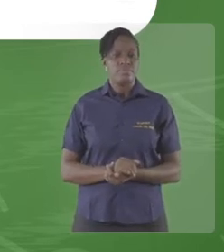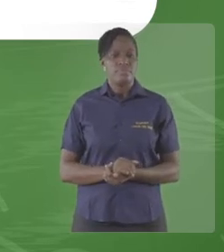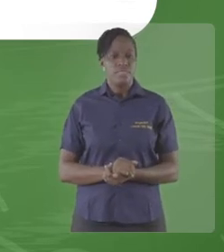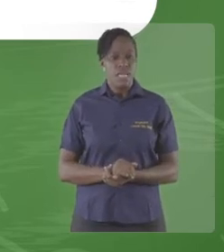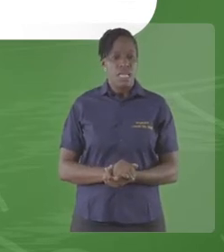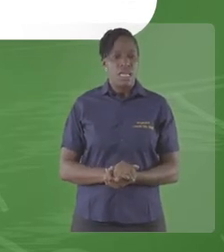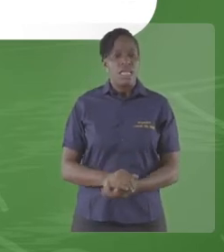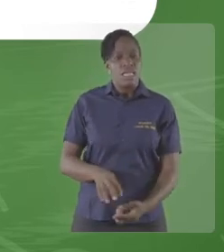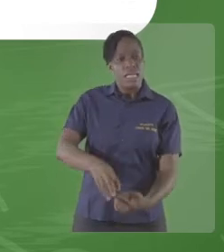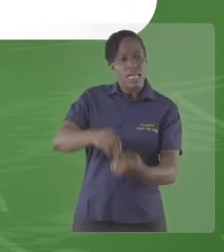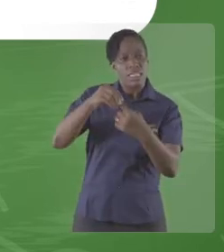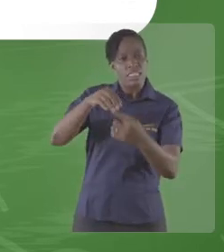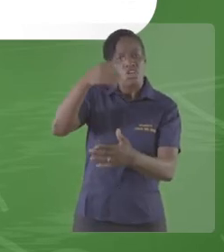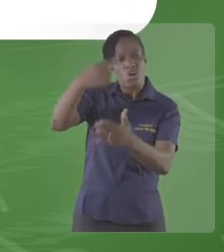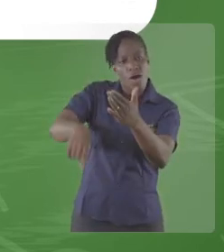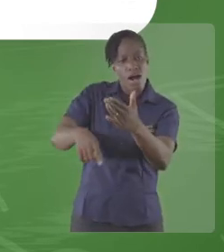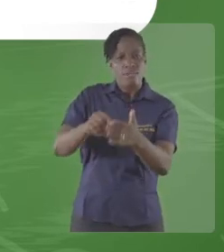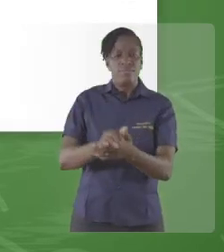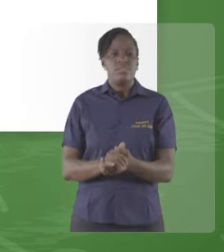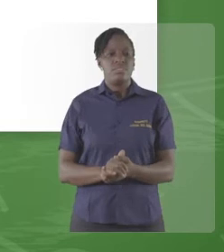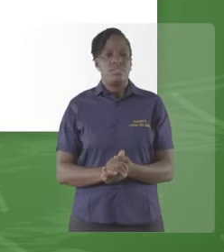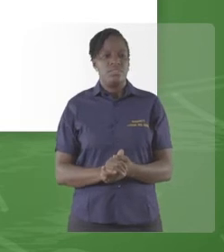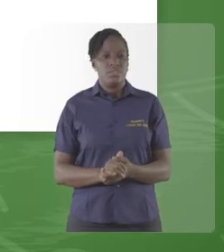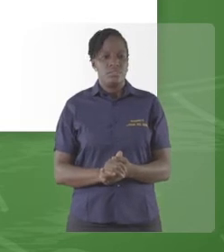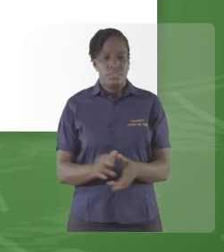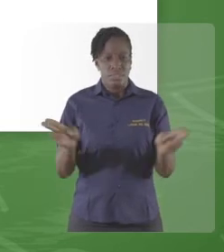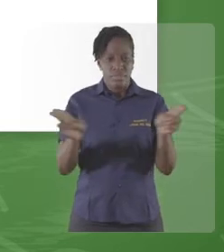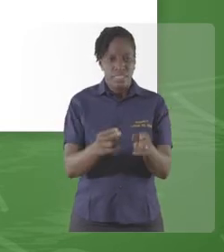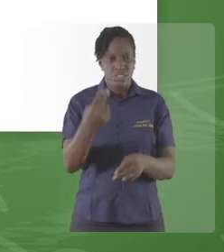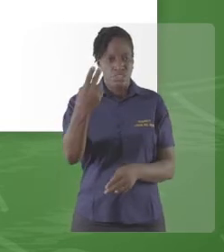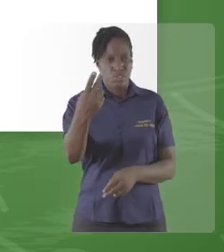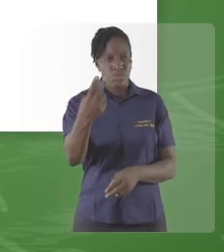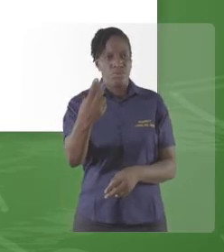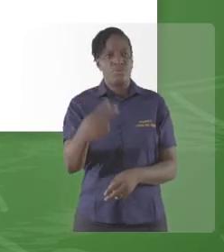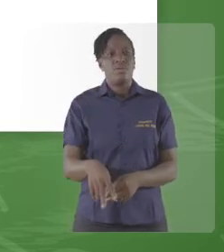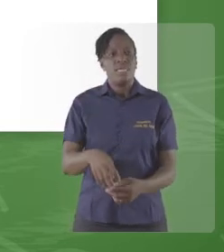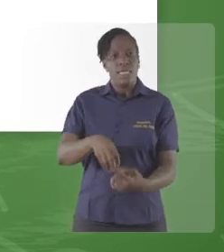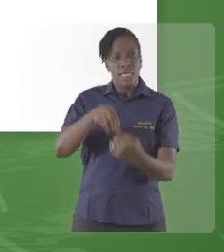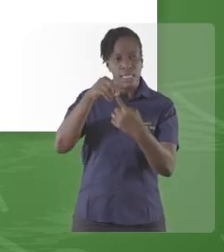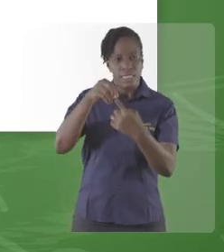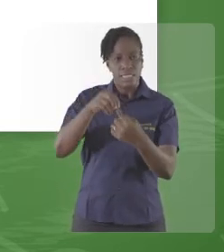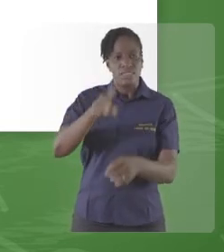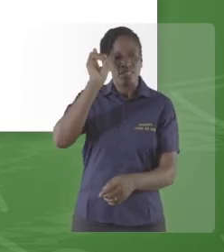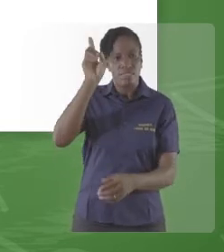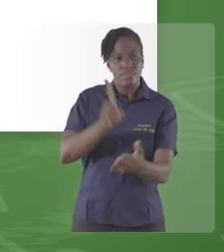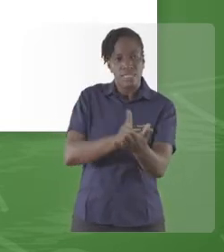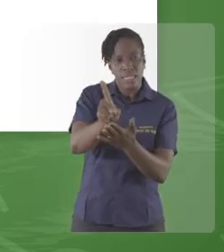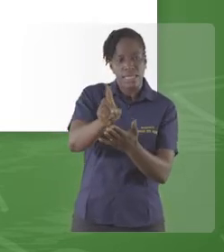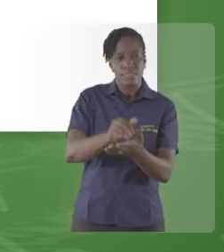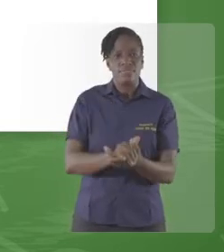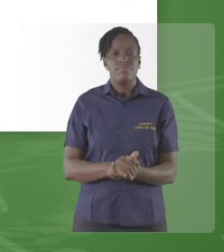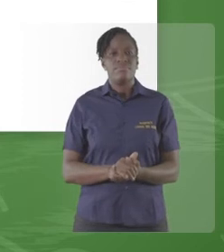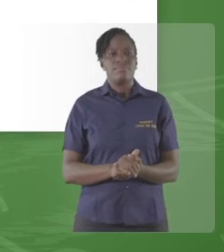Quelles sont ces caractéristiques? 2. Les caractéristiques du discours direct.